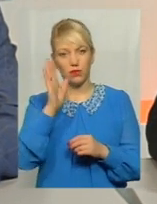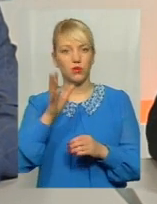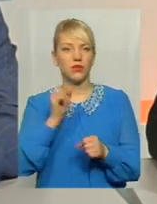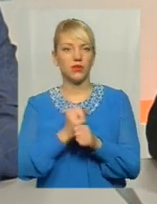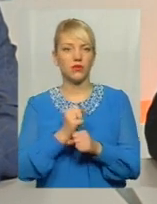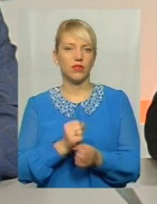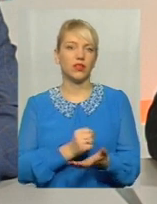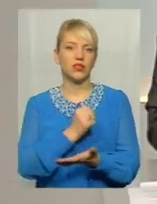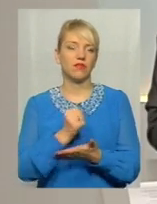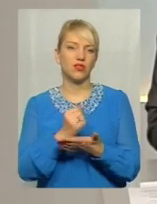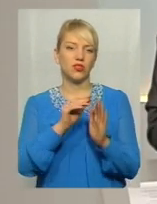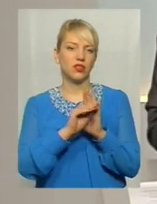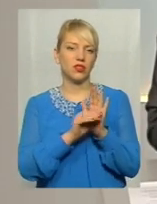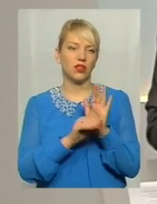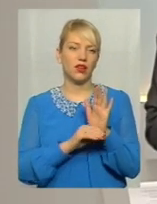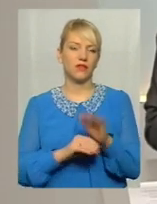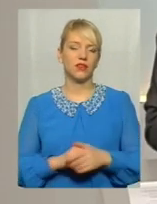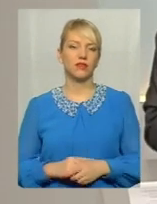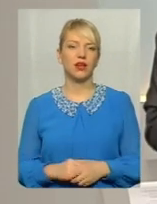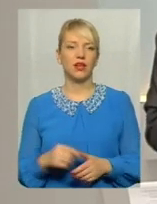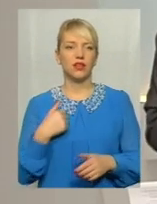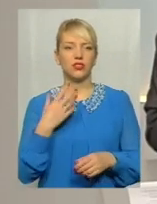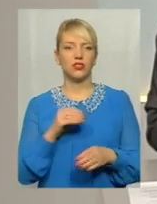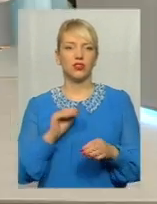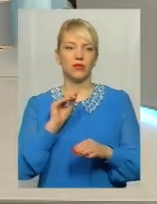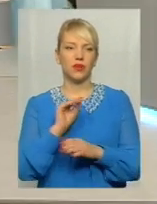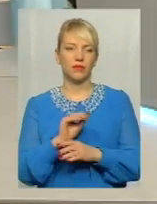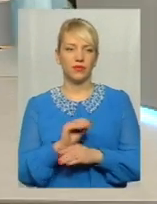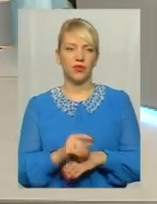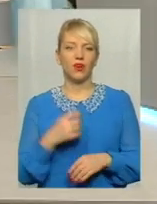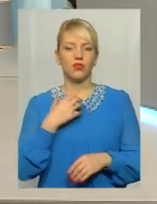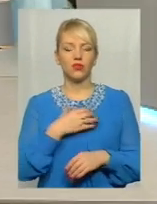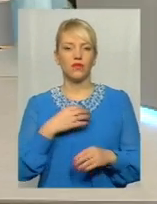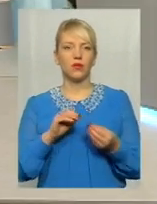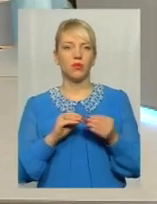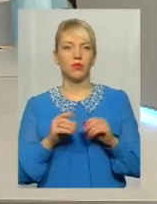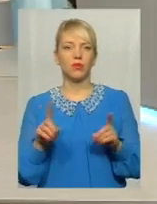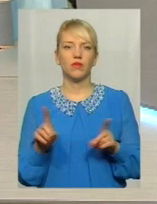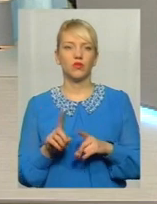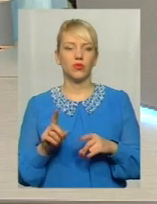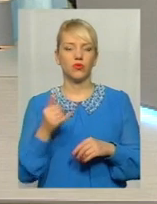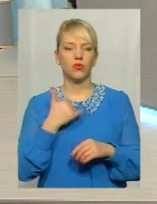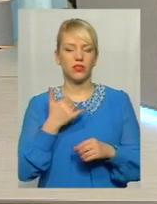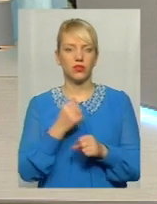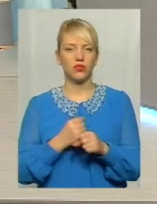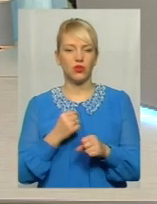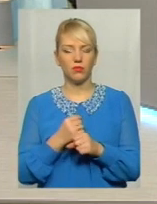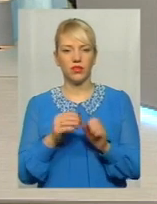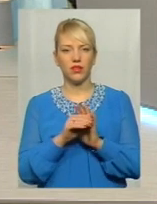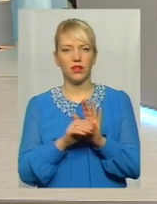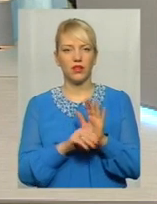затверджених графіків. Я ще додатково додам. Основна проблема в чому? В нас розроблені графіки